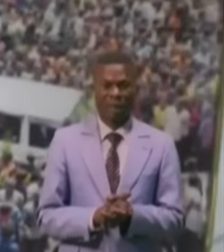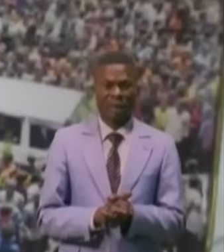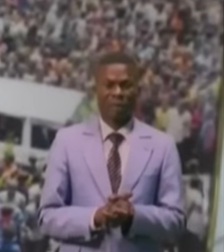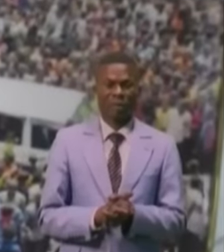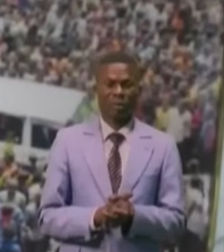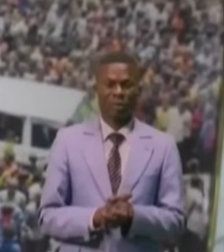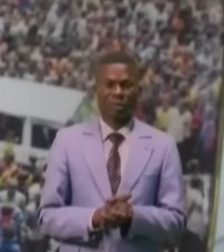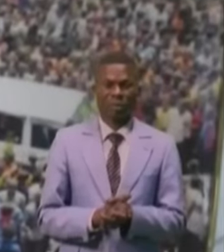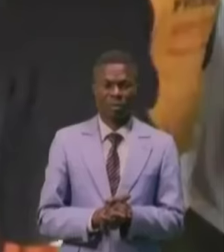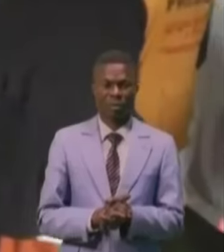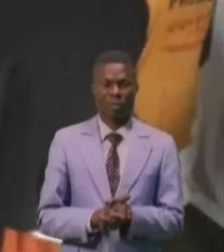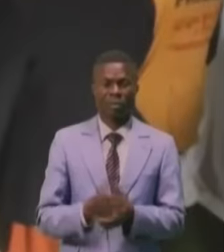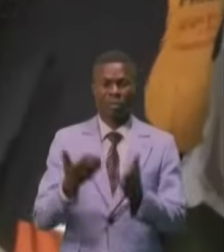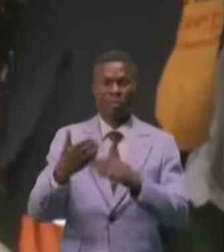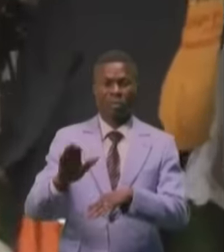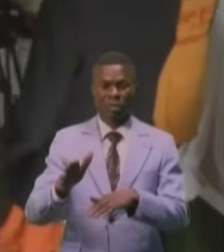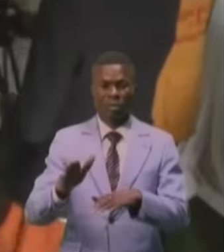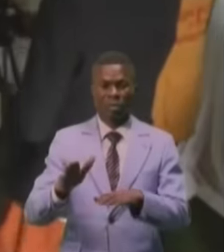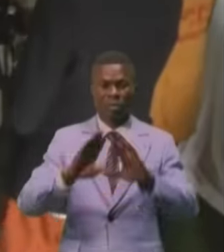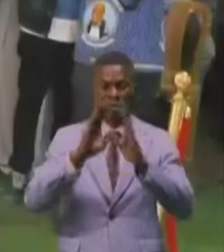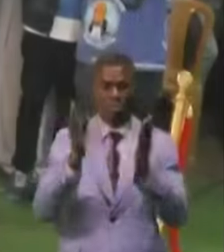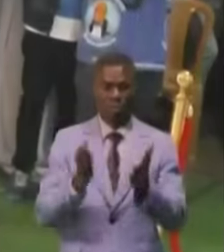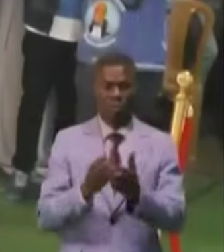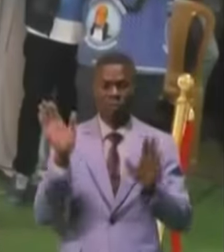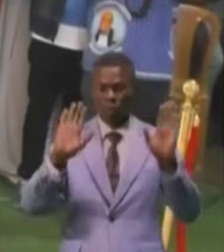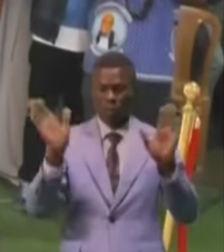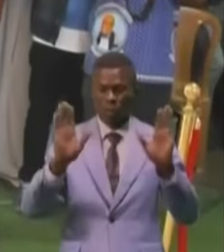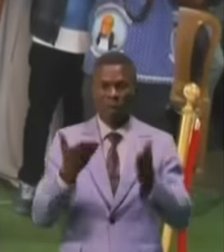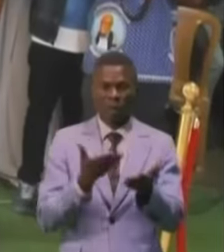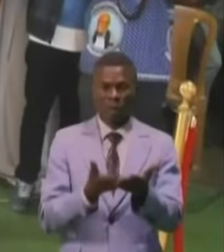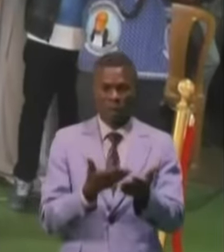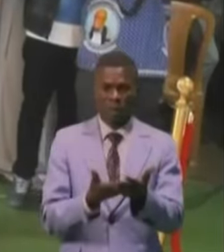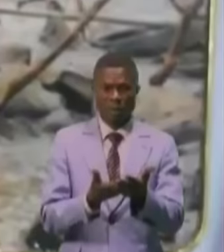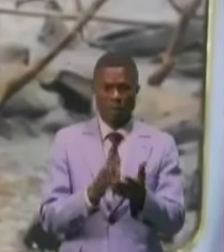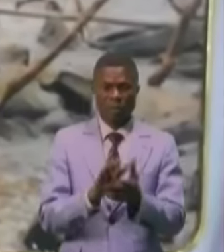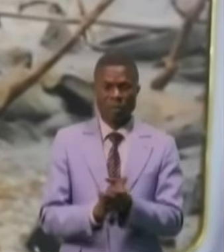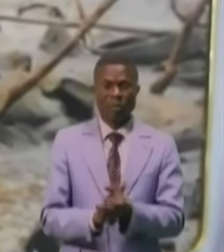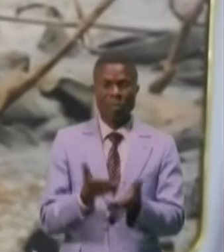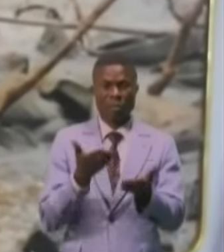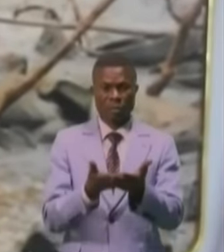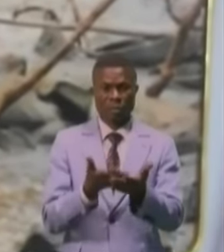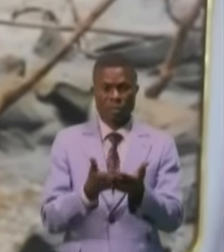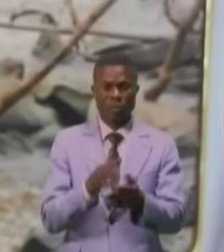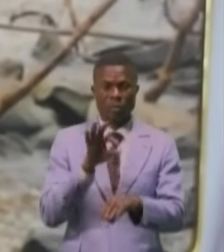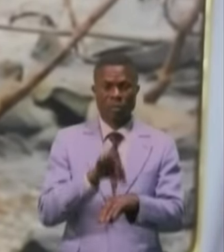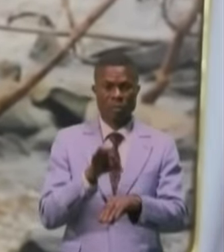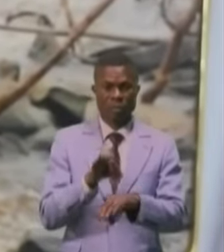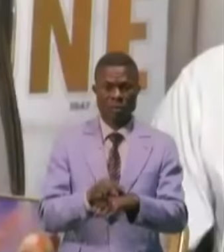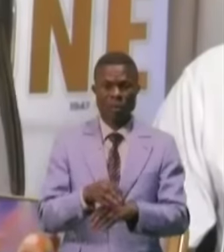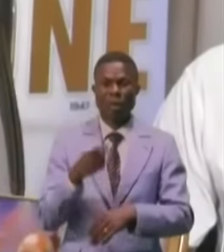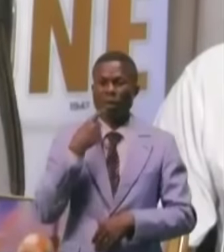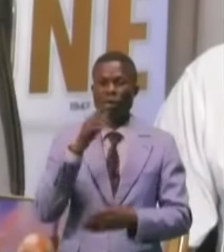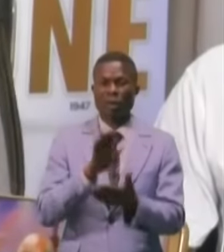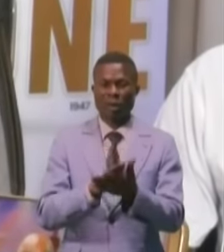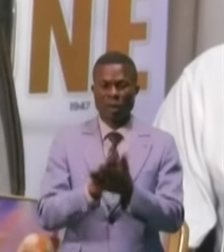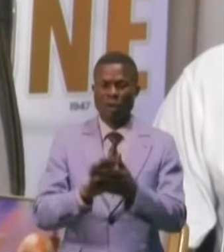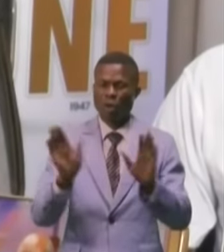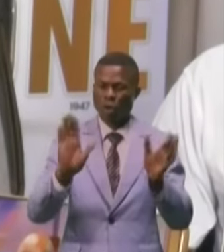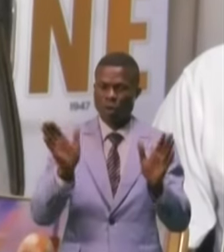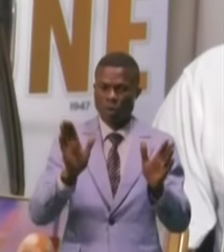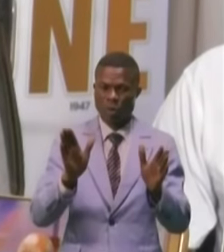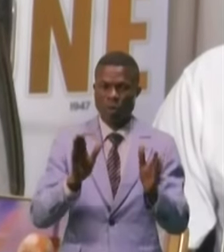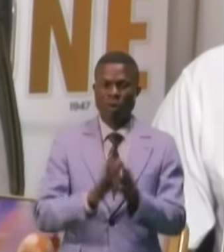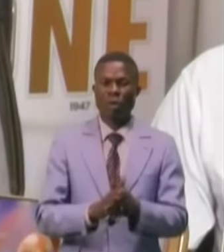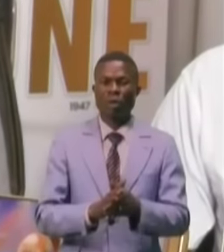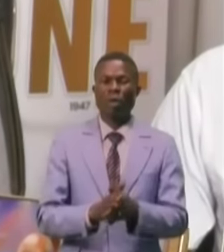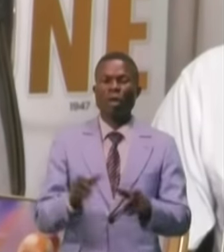Ses fidèles lui rendront les derniers hommages vibrants. C'est ici l'occasion de lui rendre un dernier hommage à la dimension